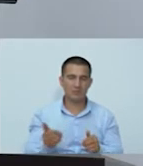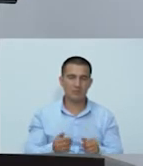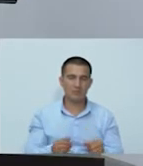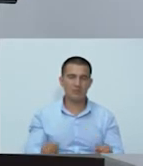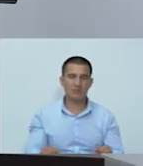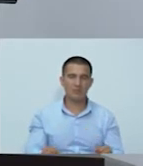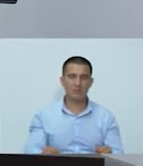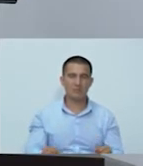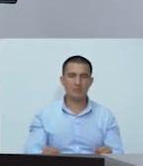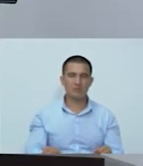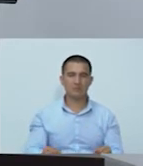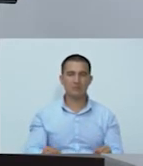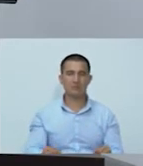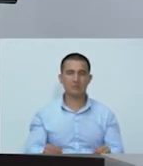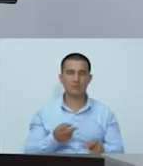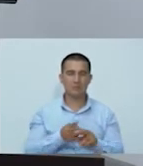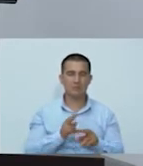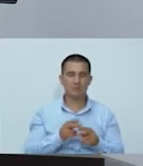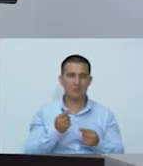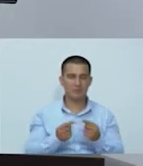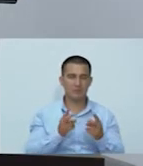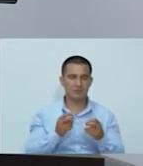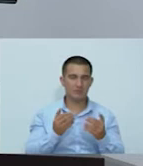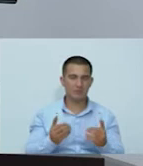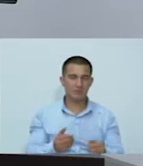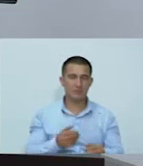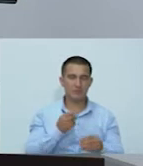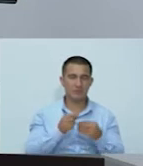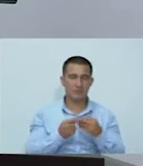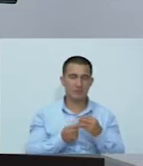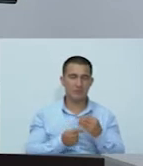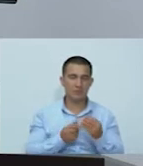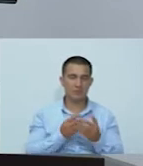element yasab olamiz. Bu elementlarimiz qulpunayi